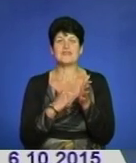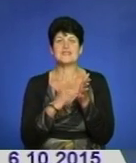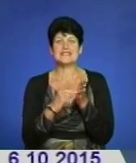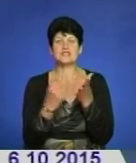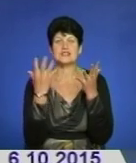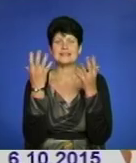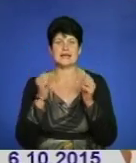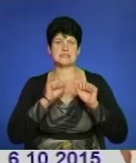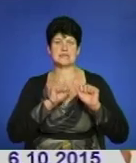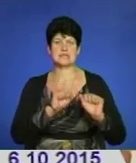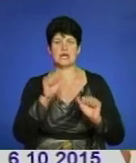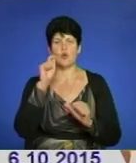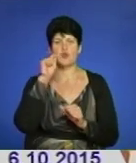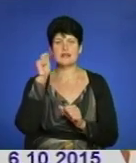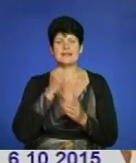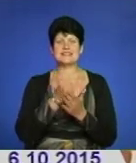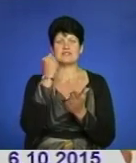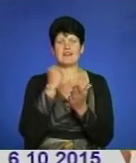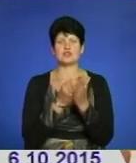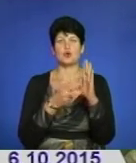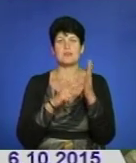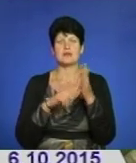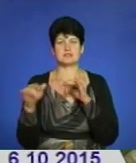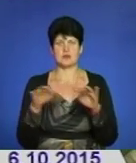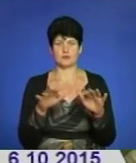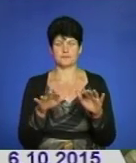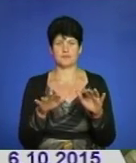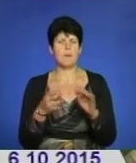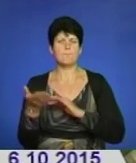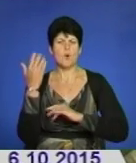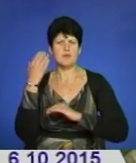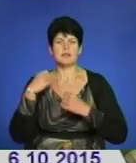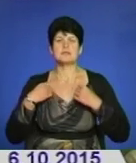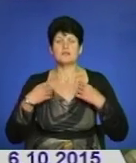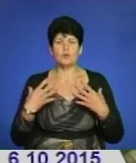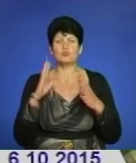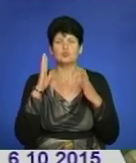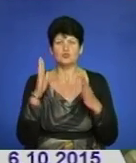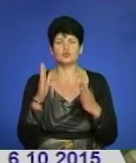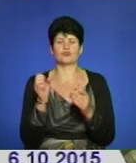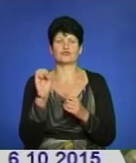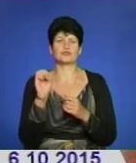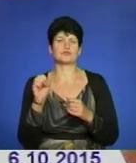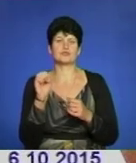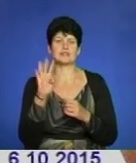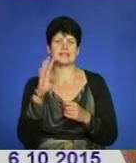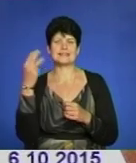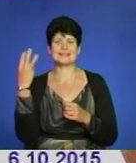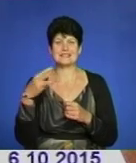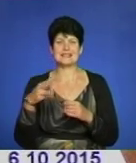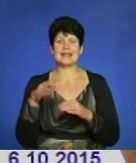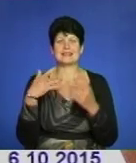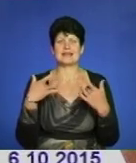Дня захисника України та затверджено план заходів. Попередні урочистості розпочнуться об 11:30 на Театральному майдані